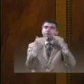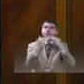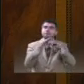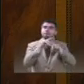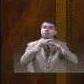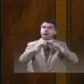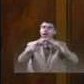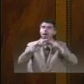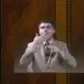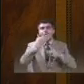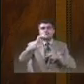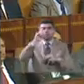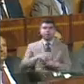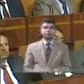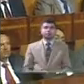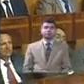الحكومة.